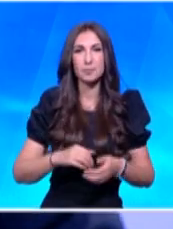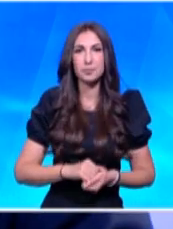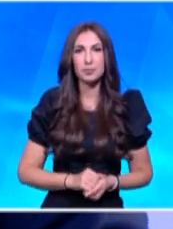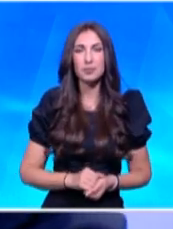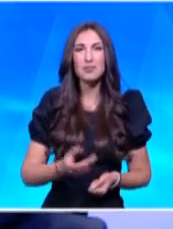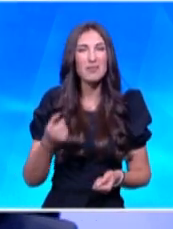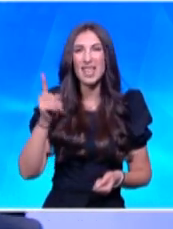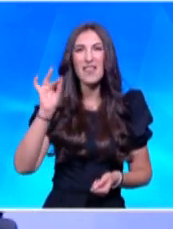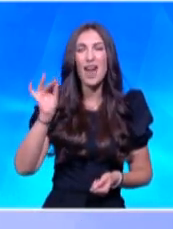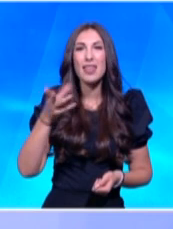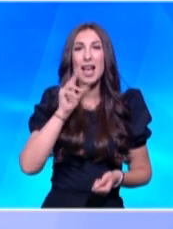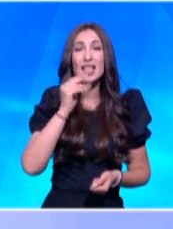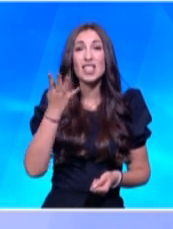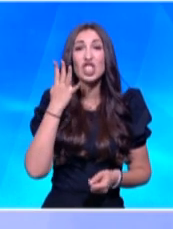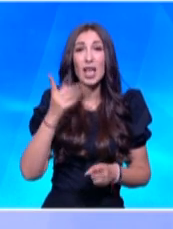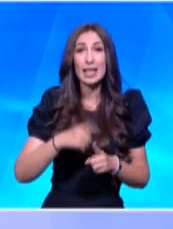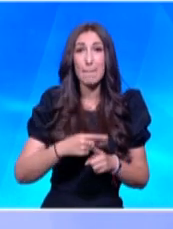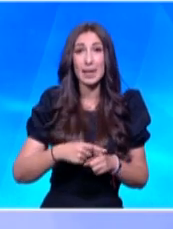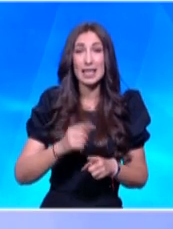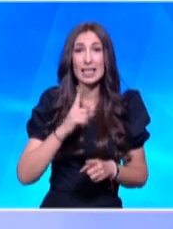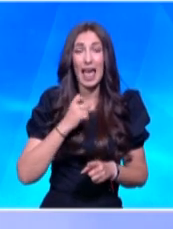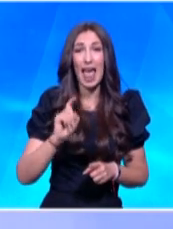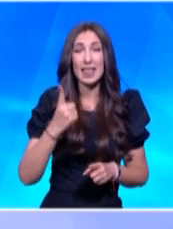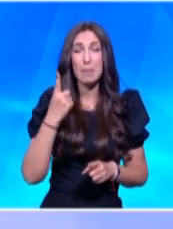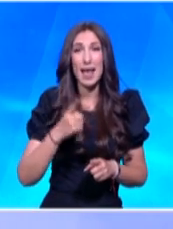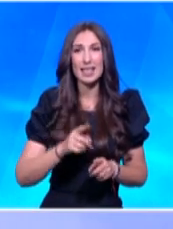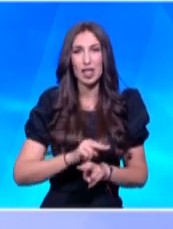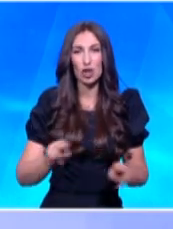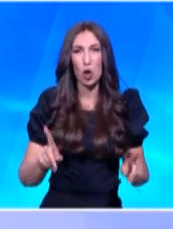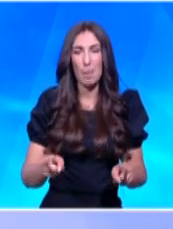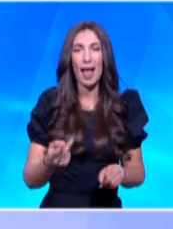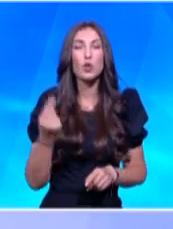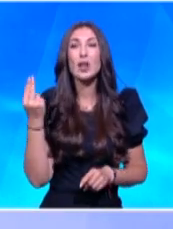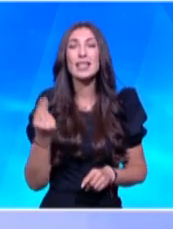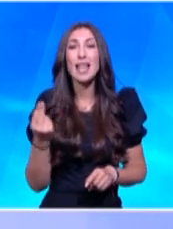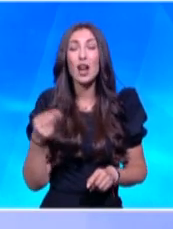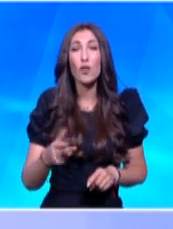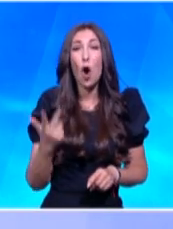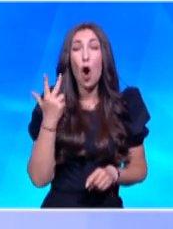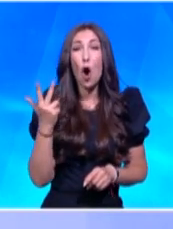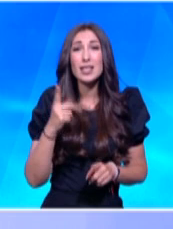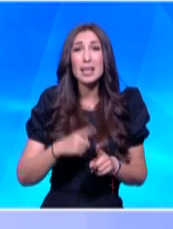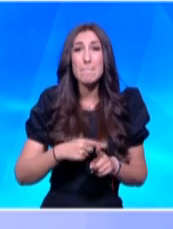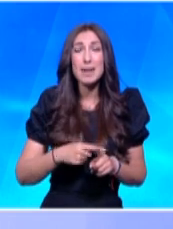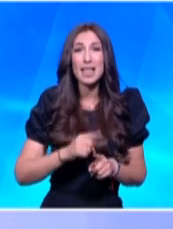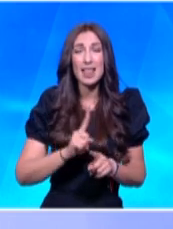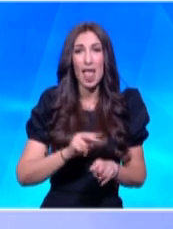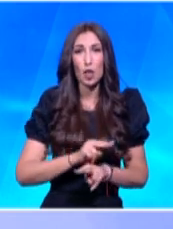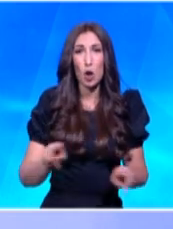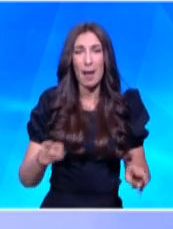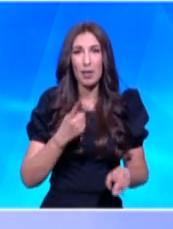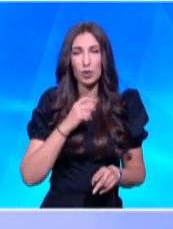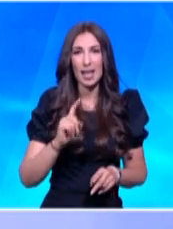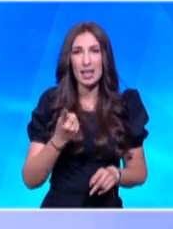Иван каза 4 пъти месечната норма. За Царево е 8 пъти месечната норма. И всичко